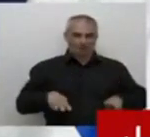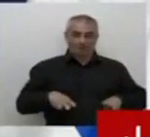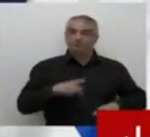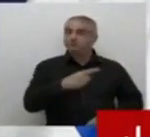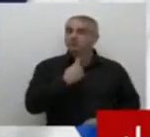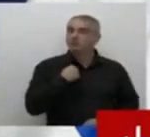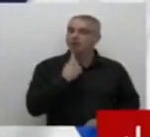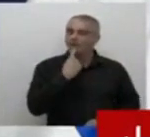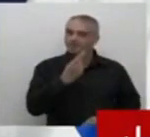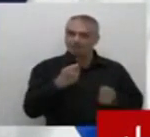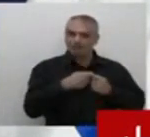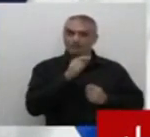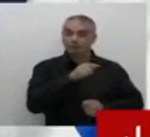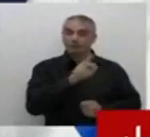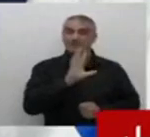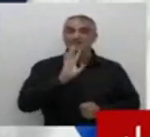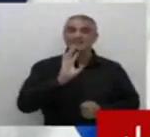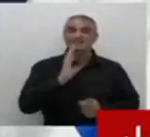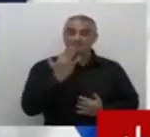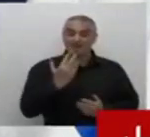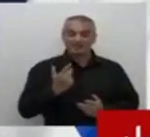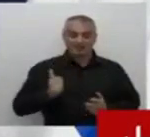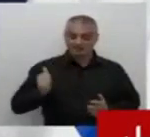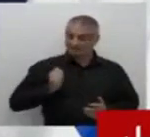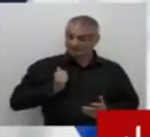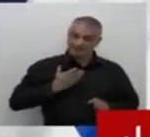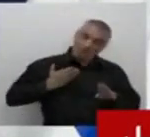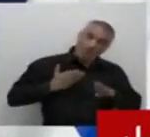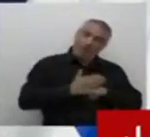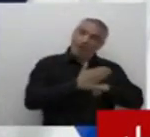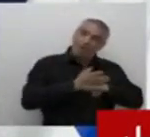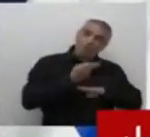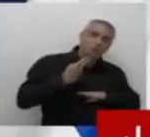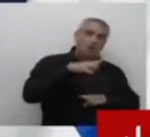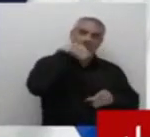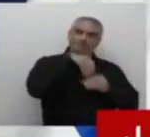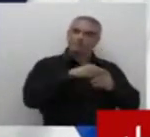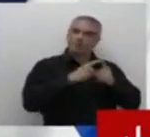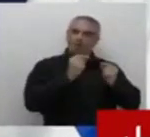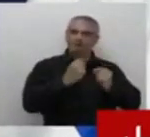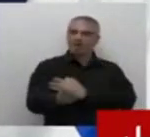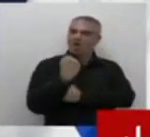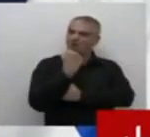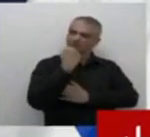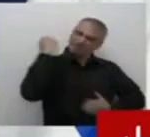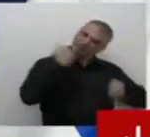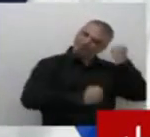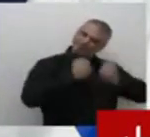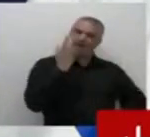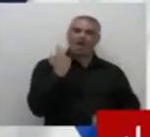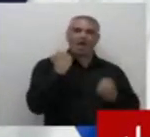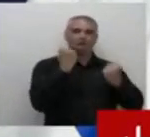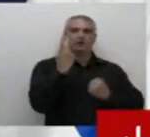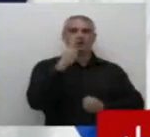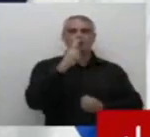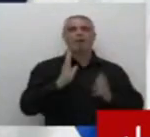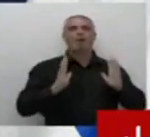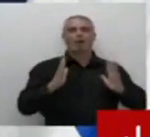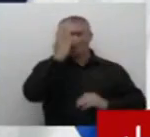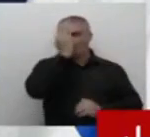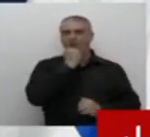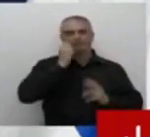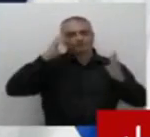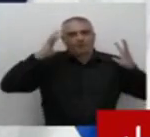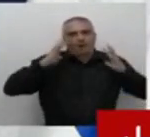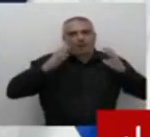في رعب كبير ولذلك اقول كلما تعمقت عملياتنا اكثر وزادت قوه